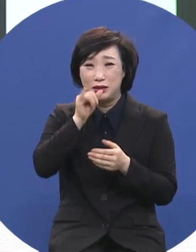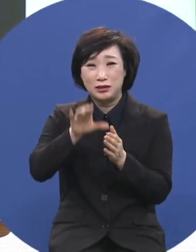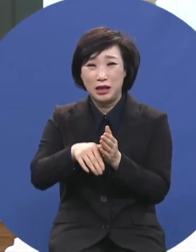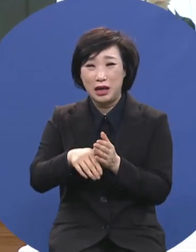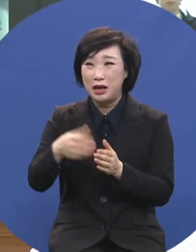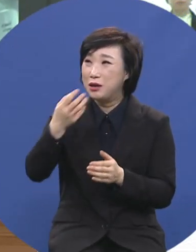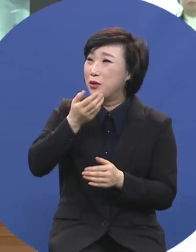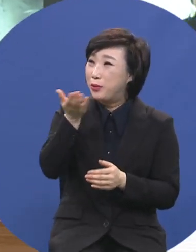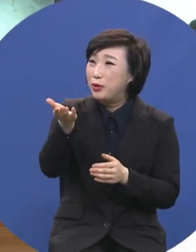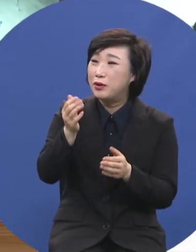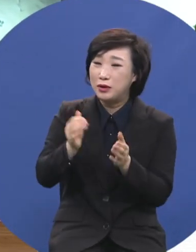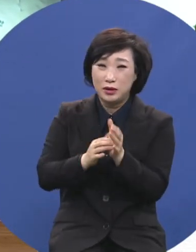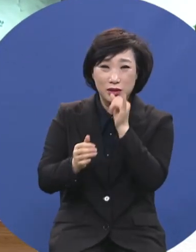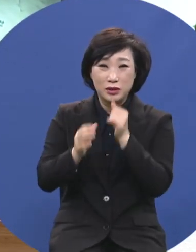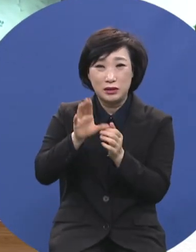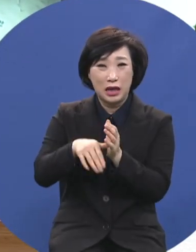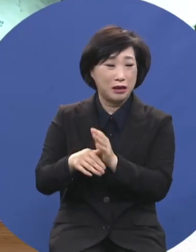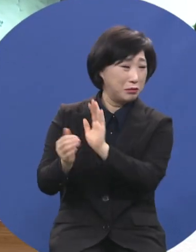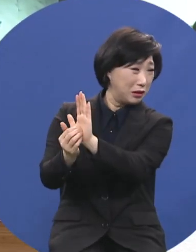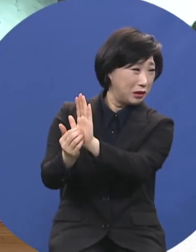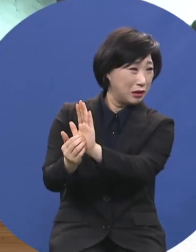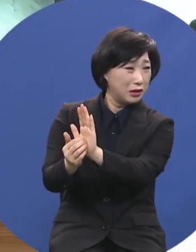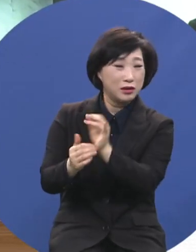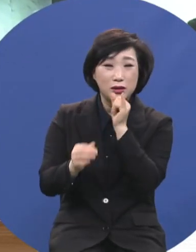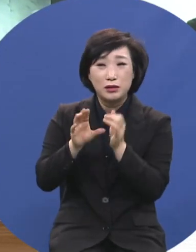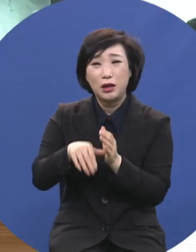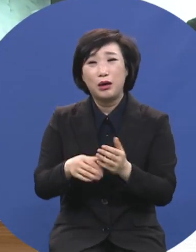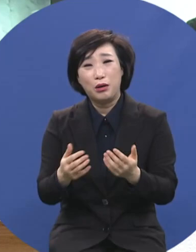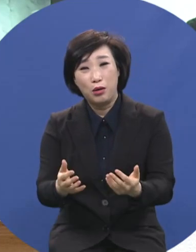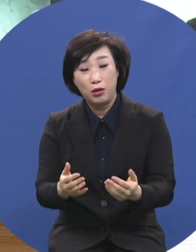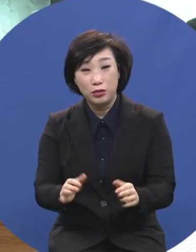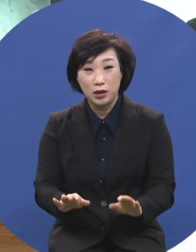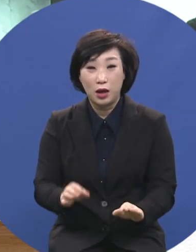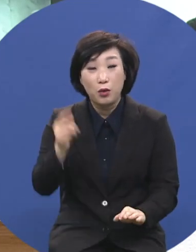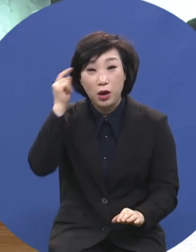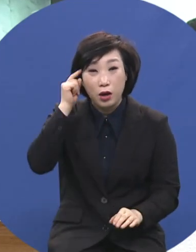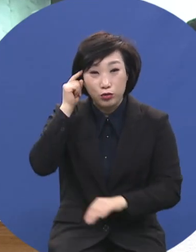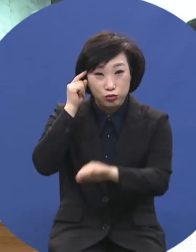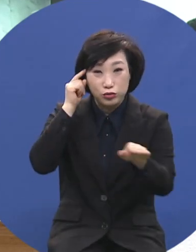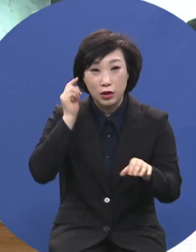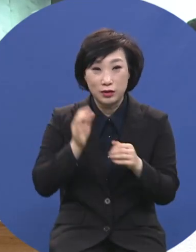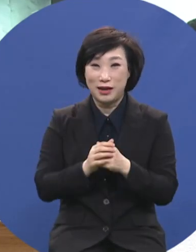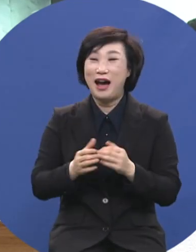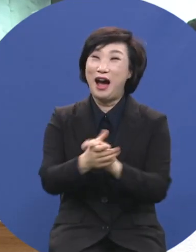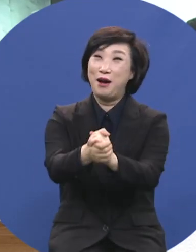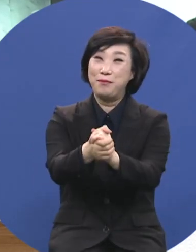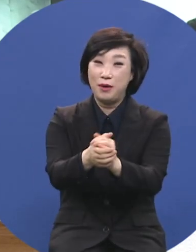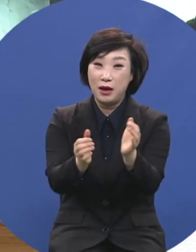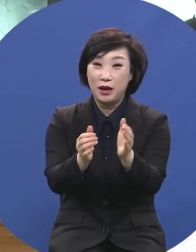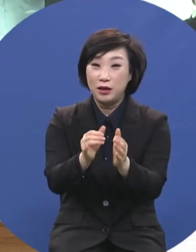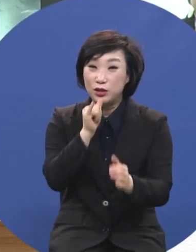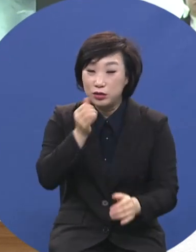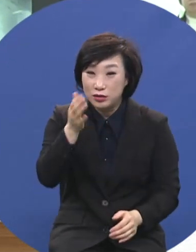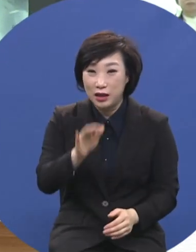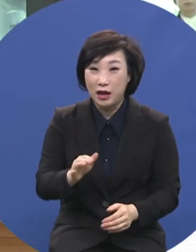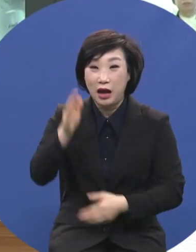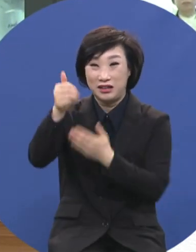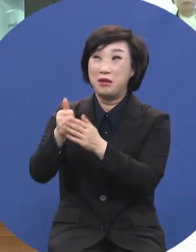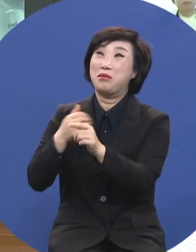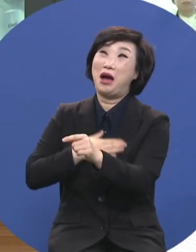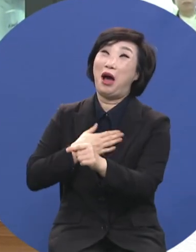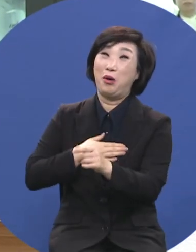당하고 문전박대를 당해. 왜? 듣는데 그렇다고 하면서도 하나님은 그런